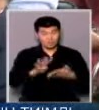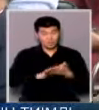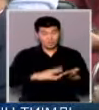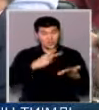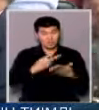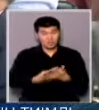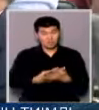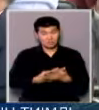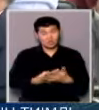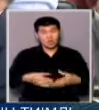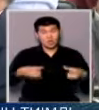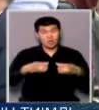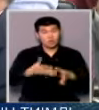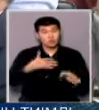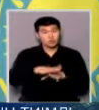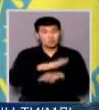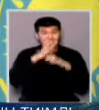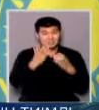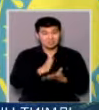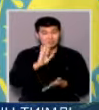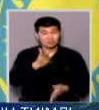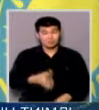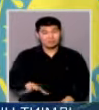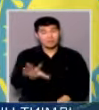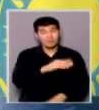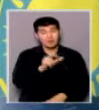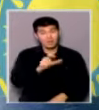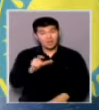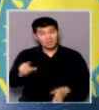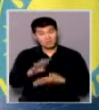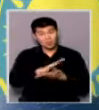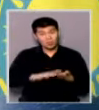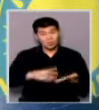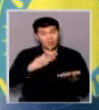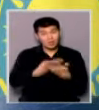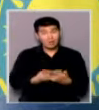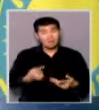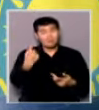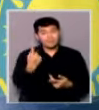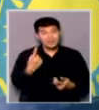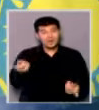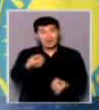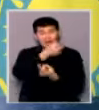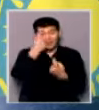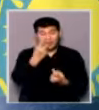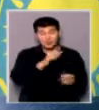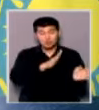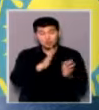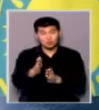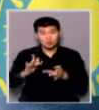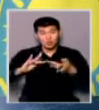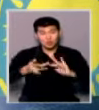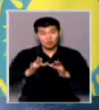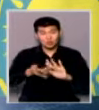қаралу сатысы мен мерзімі толық сақталады. Барлық азаматтардың өтініші енді бір ақпараттық жүйеде электронды өтініш деген